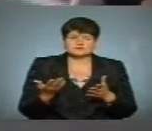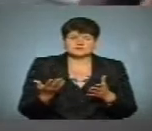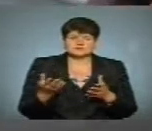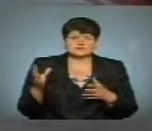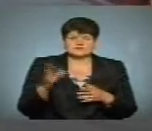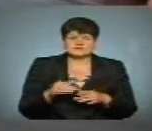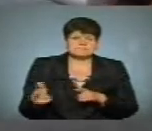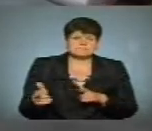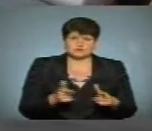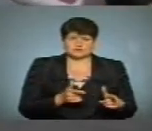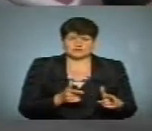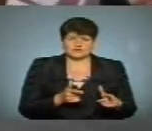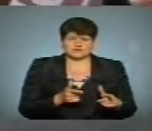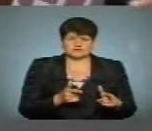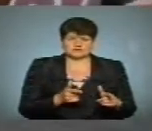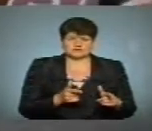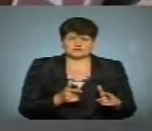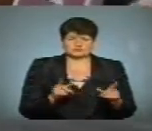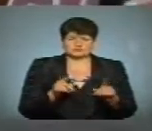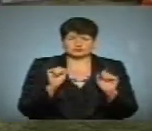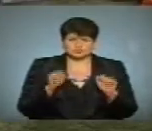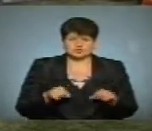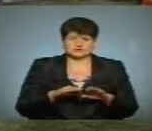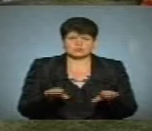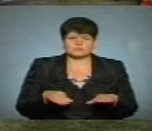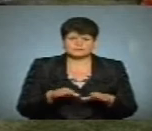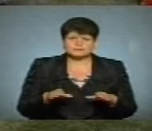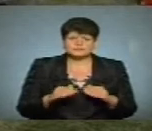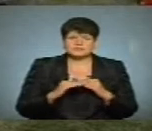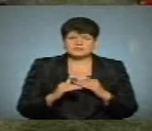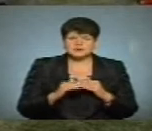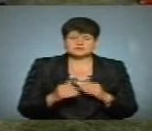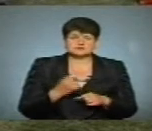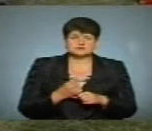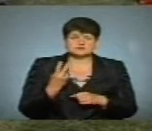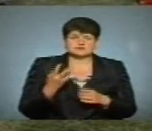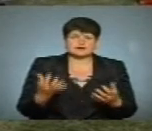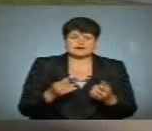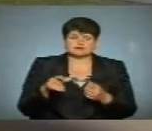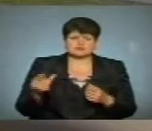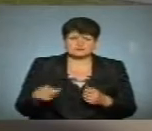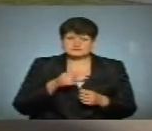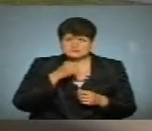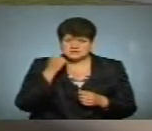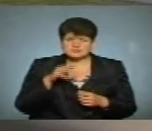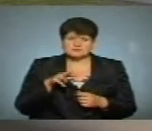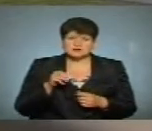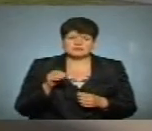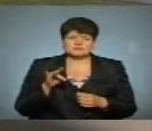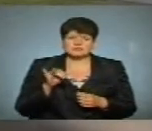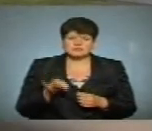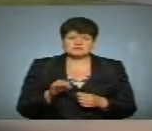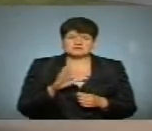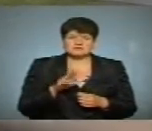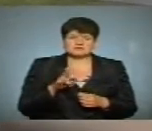все підготовлено, що можна купатися. На пляжі відсьогодні працюють два рятувальники. Старший матрос-рятувальник Віталій